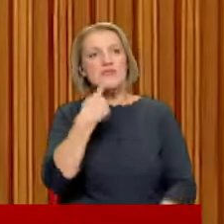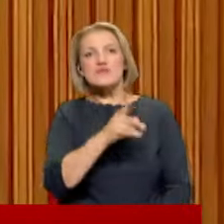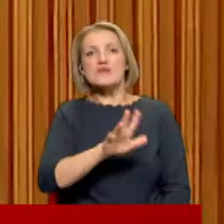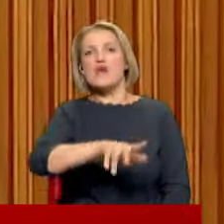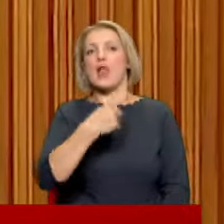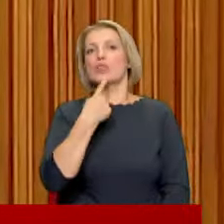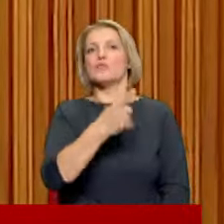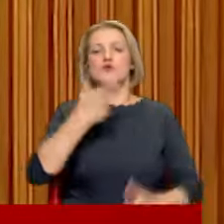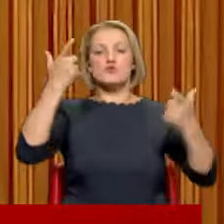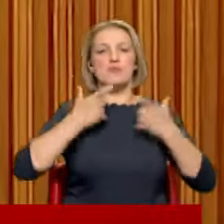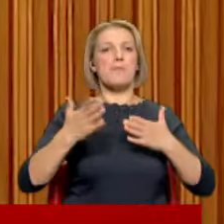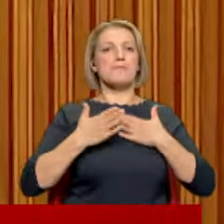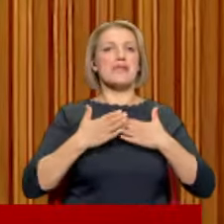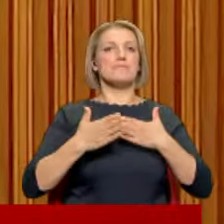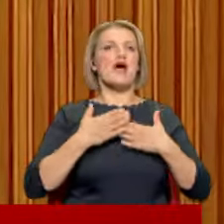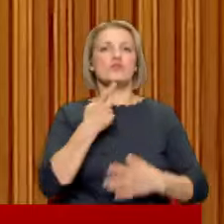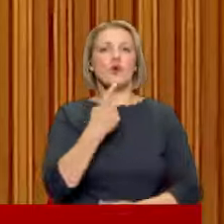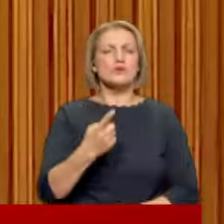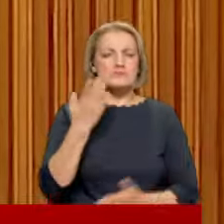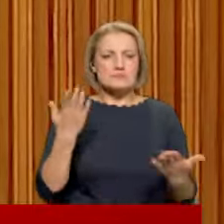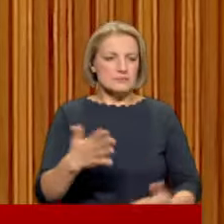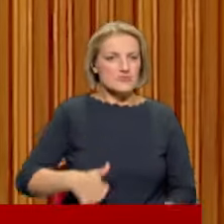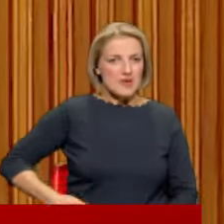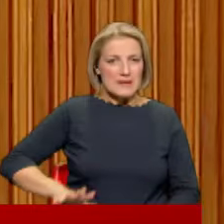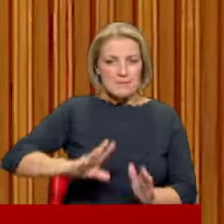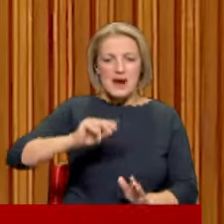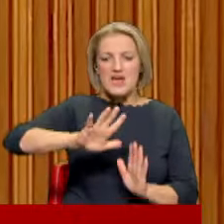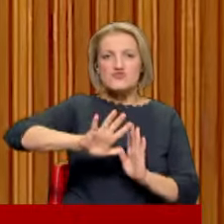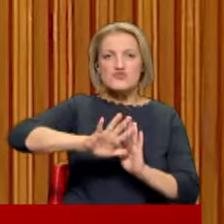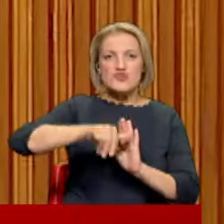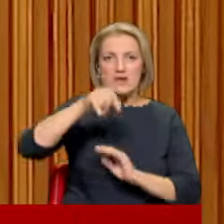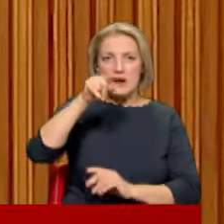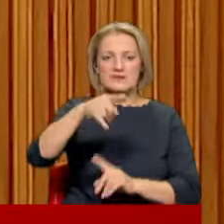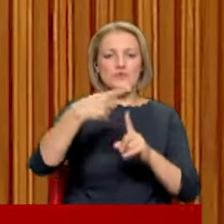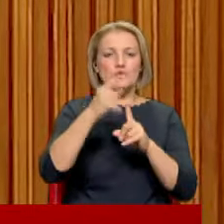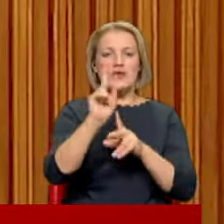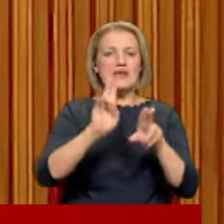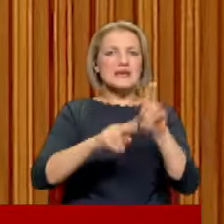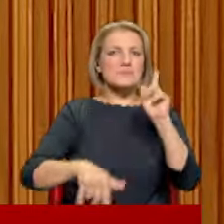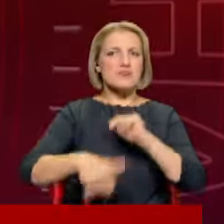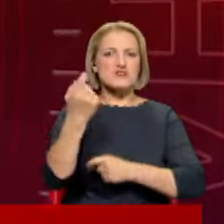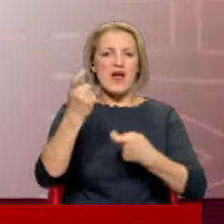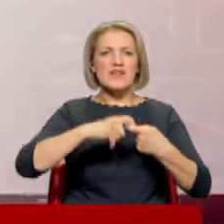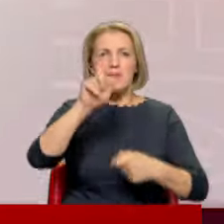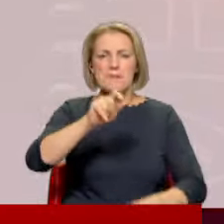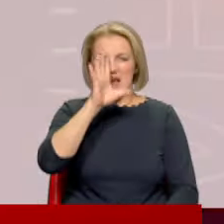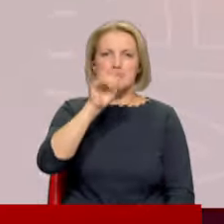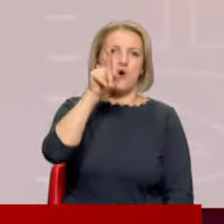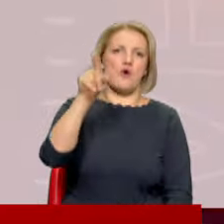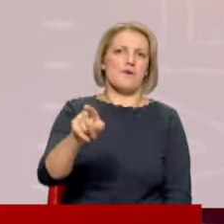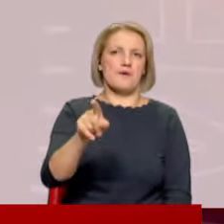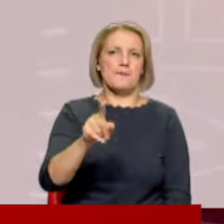ya, sorumlusu benim ben. İşte cebinizden parayı çalan TÜİK'in başkanını atayandır. Madde